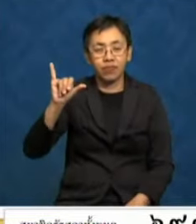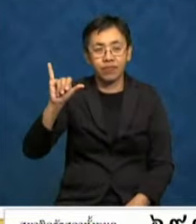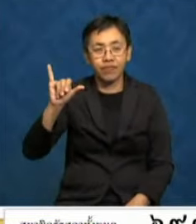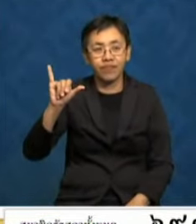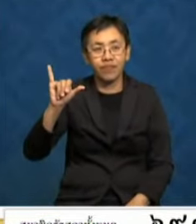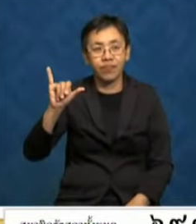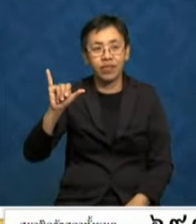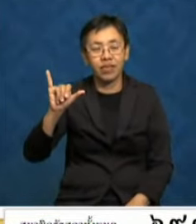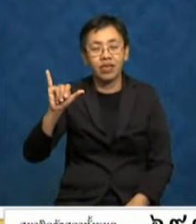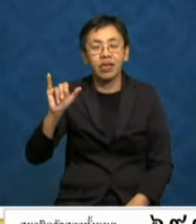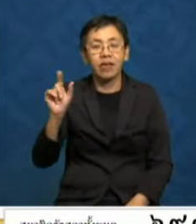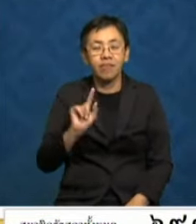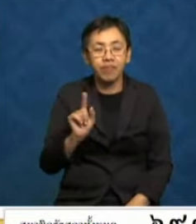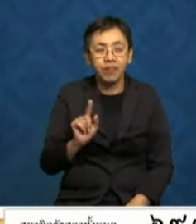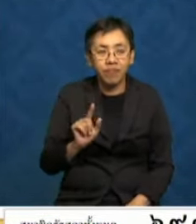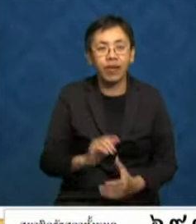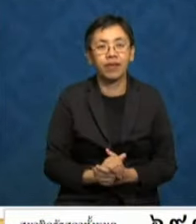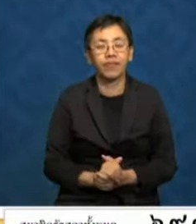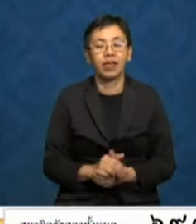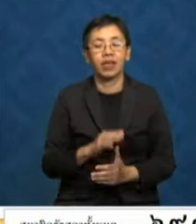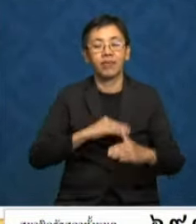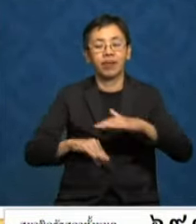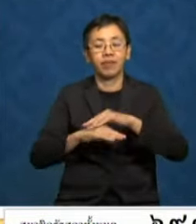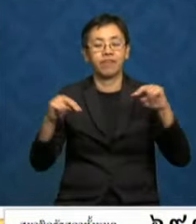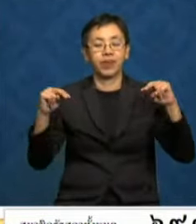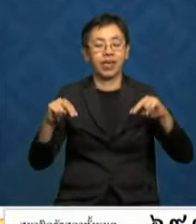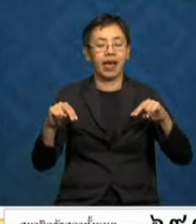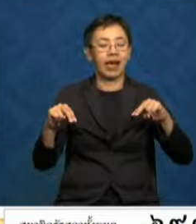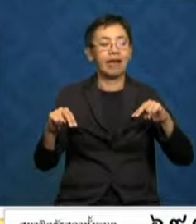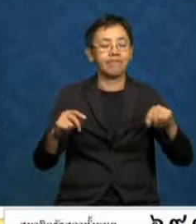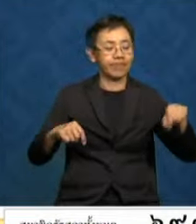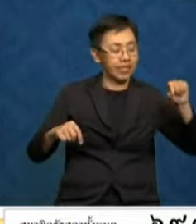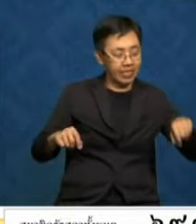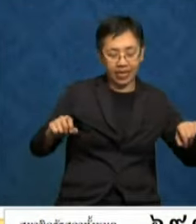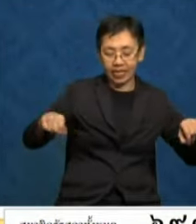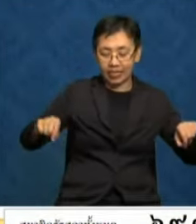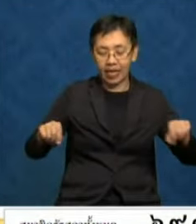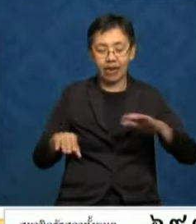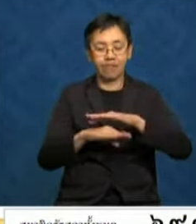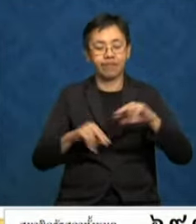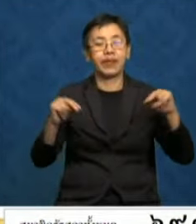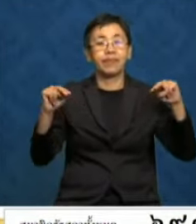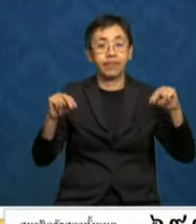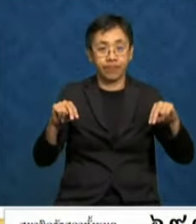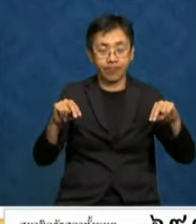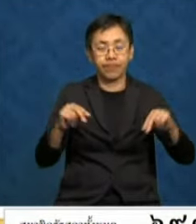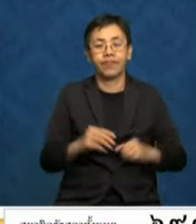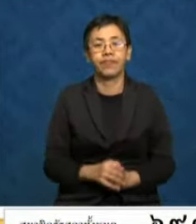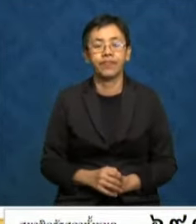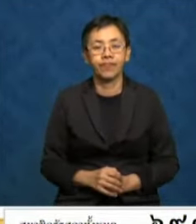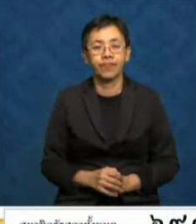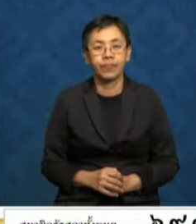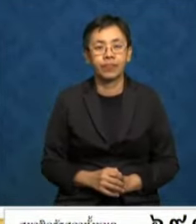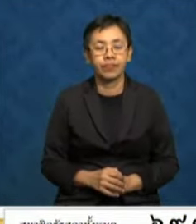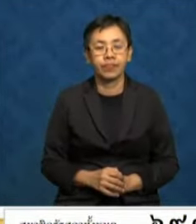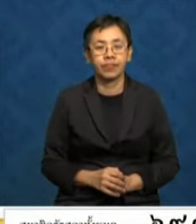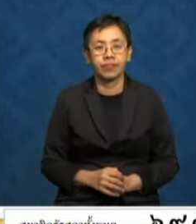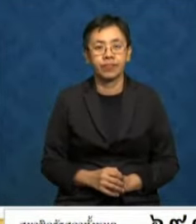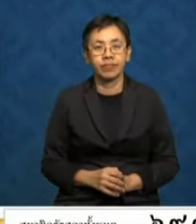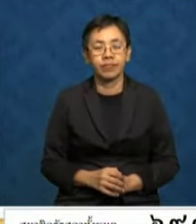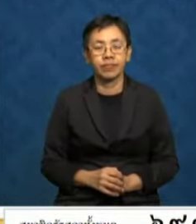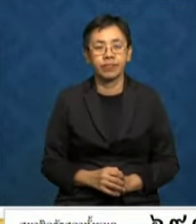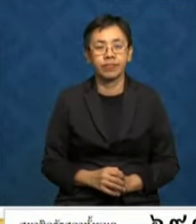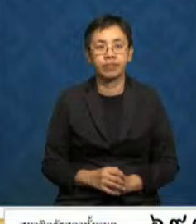ไปในนามของการที่เป็นสักขีพยานและแน่นอนครับก็คือในส่วนของที่เกี่ยวกับทางด้าน